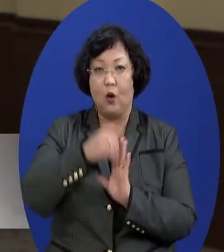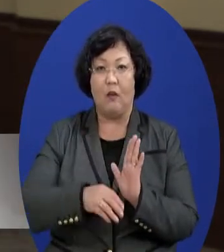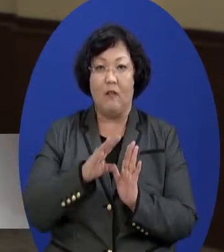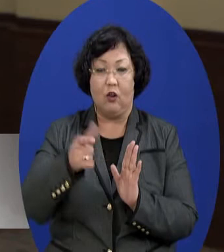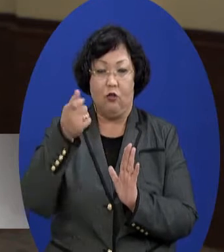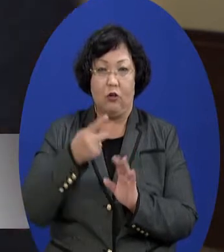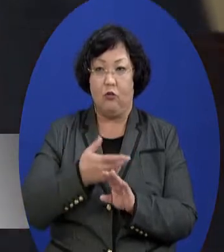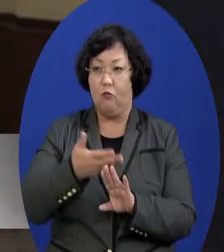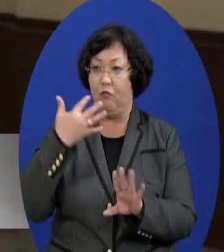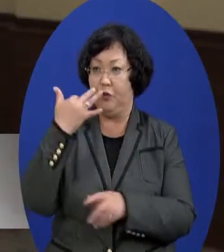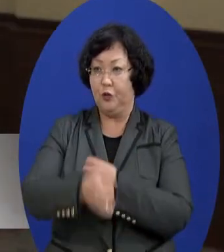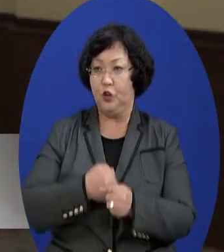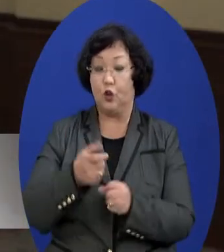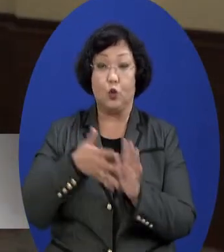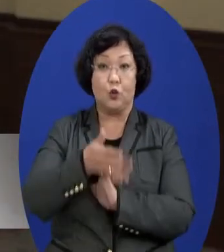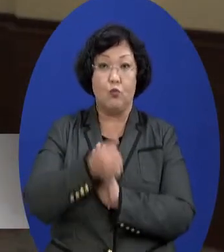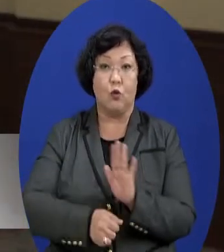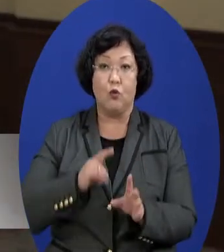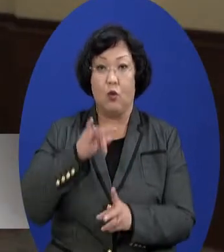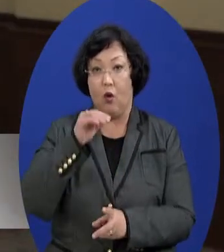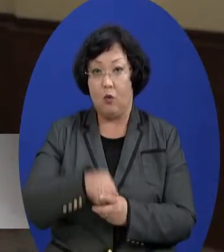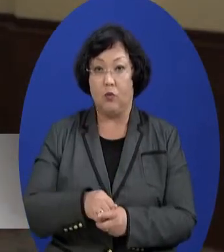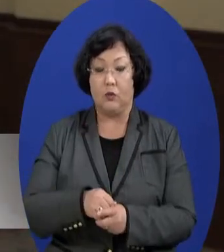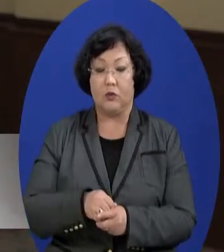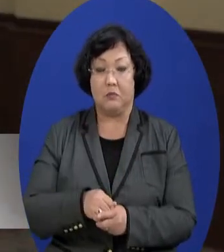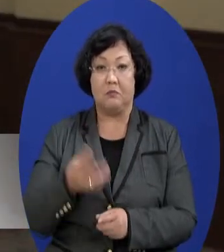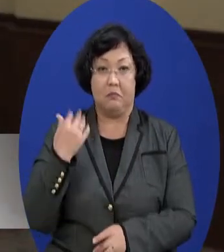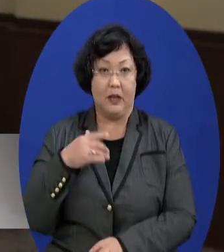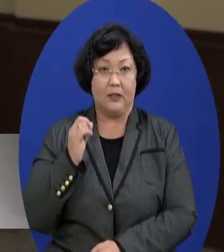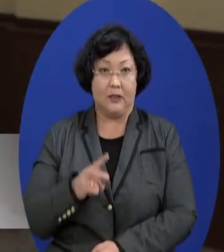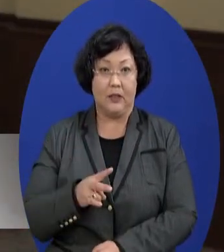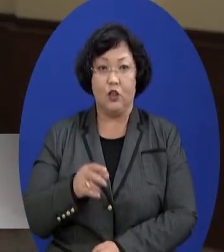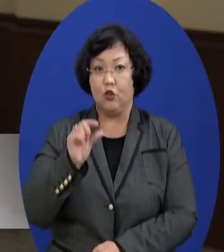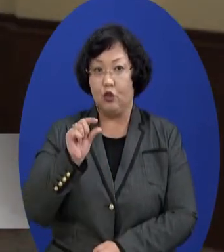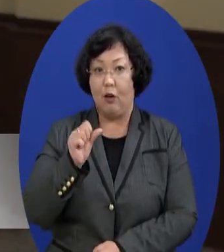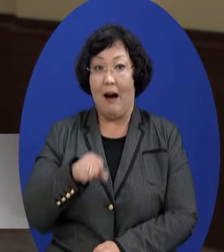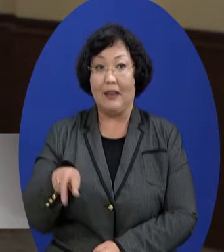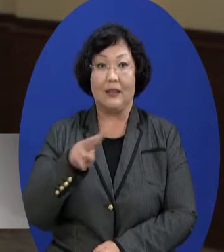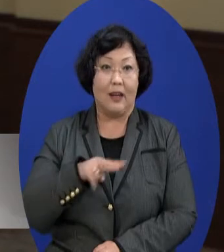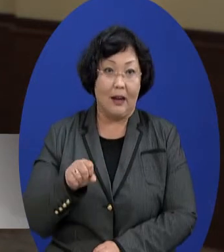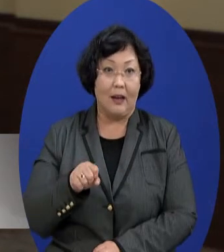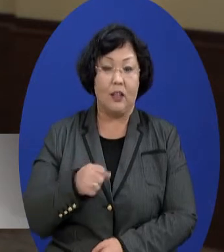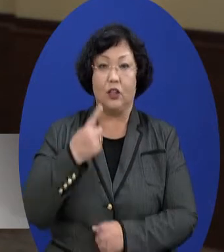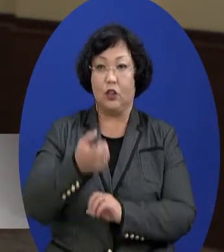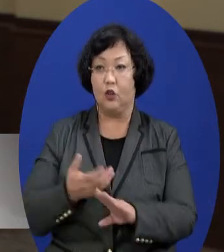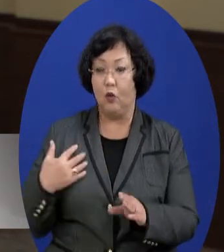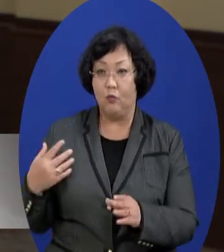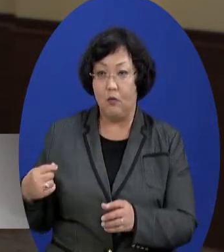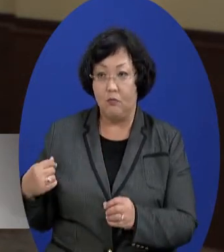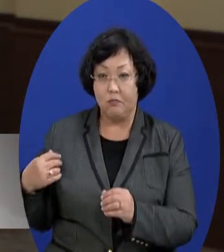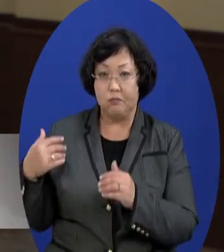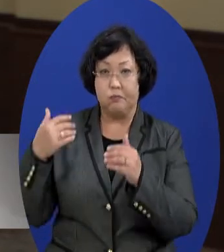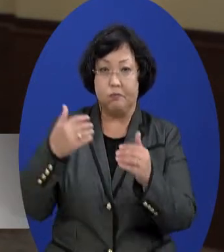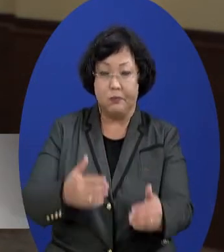өмнөх жилүүдийн төсвийн хөрөнгө оруулалтуудын хувьд байсан баг зэрэг алдаануудыг өмнөх жилээс дамжиж орж ирж байгаа